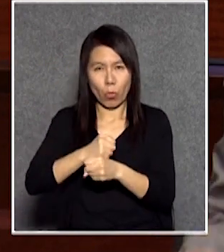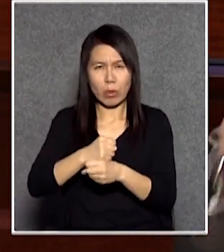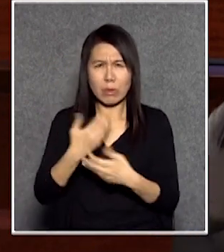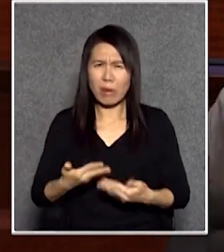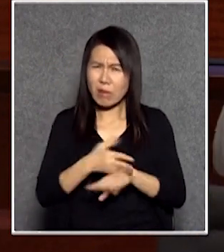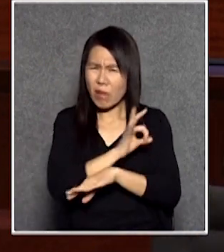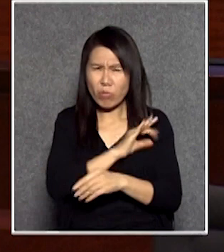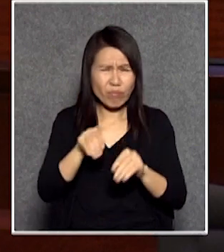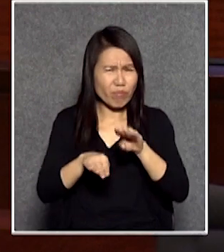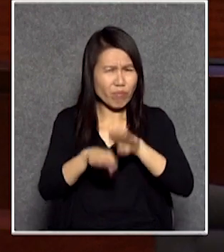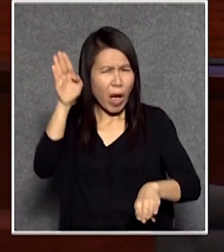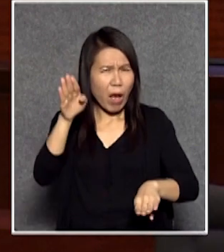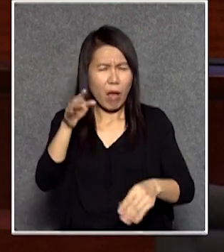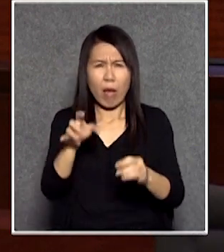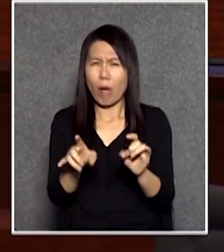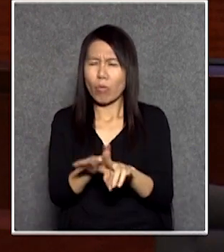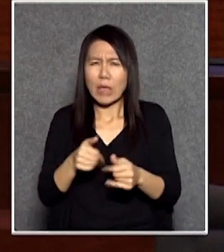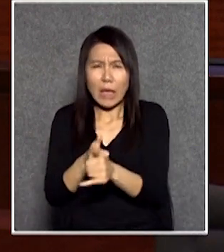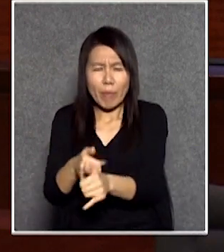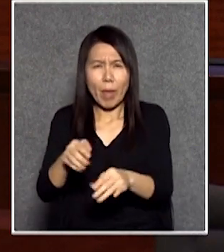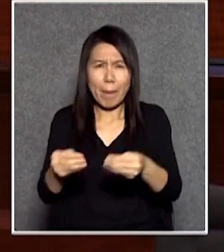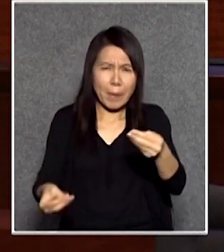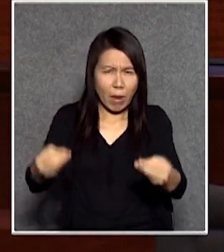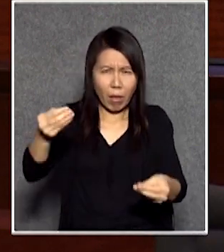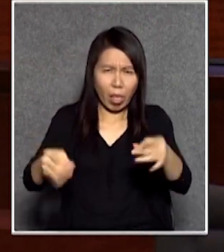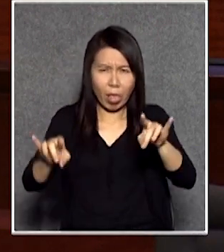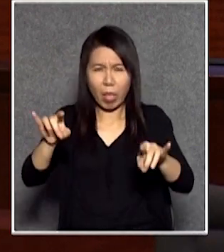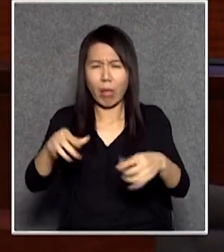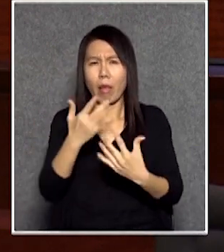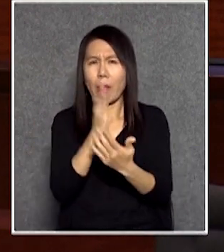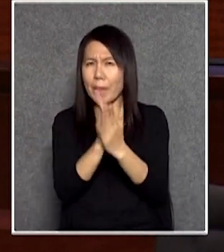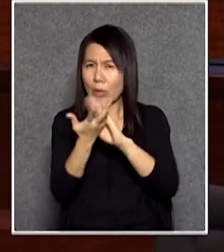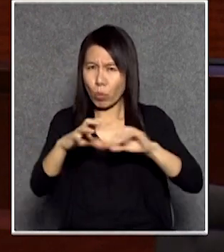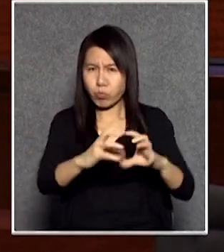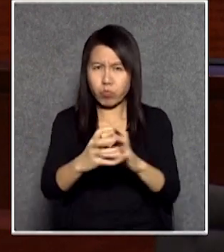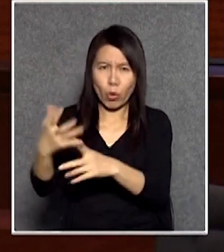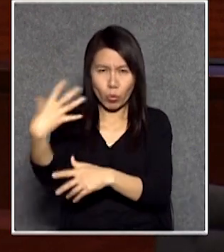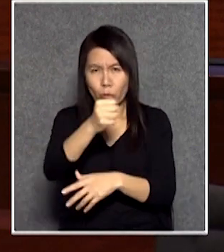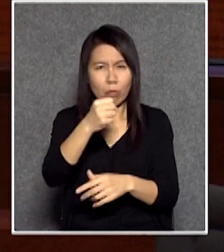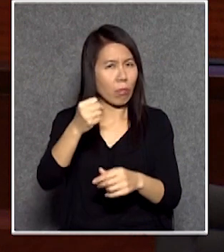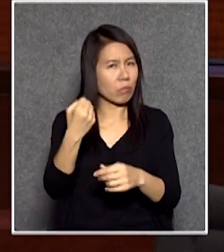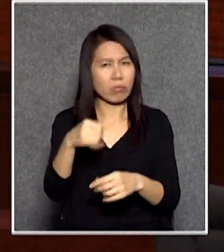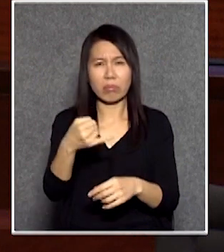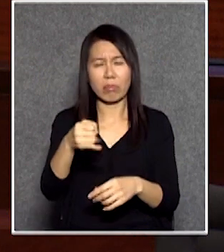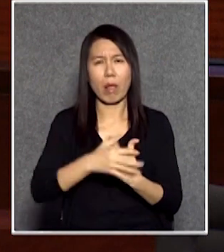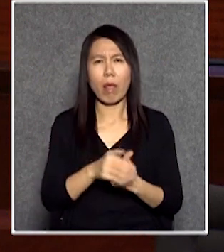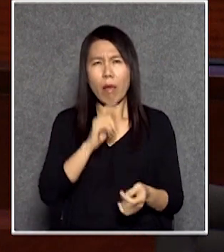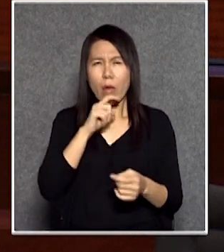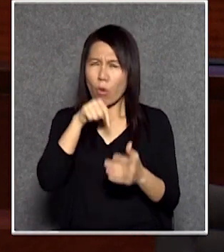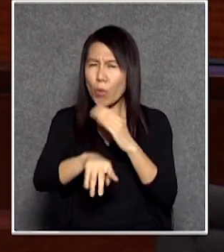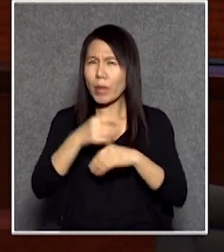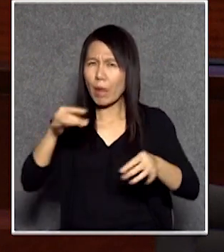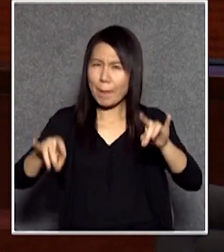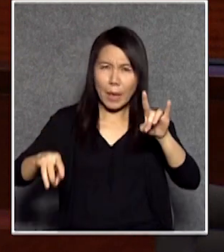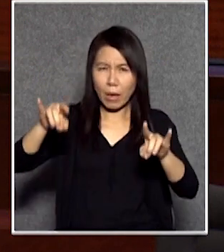離民情的官僚實在難以平衡社會上多個不同族群的權益，當中微妙的平衡如果遭